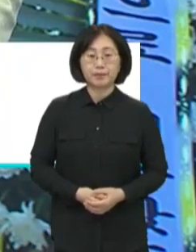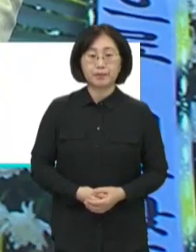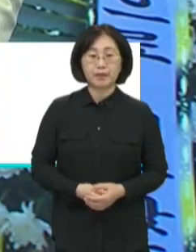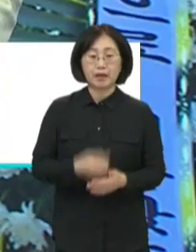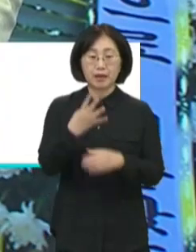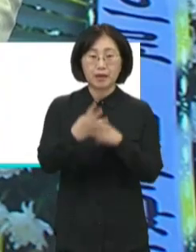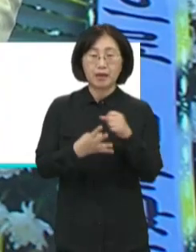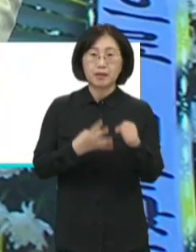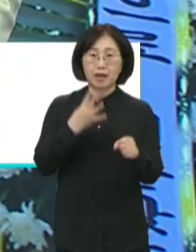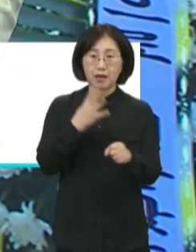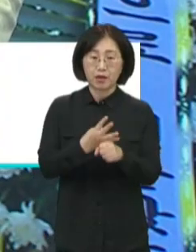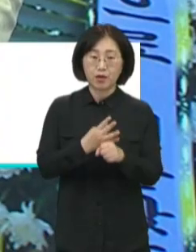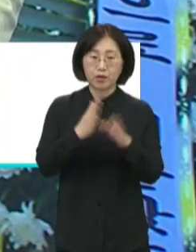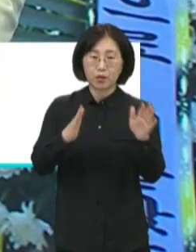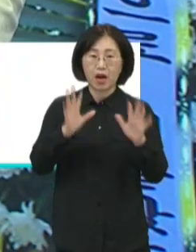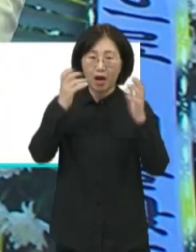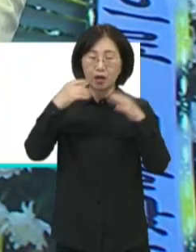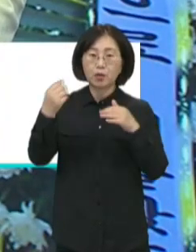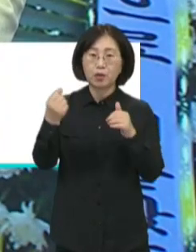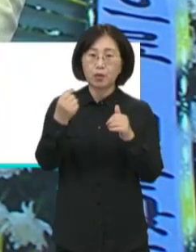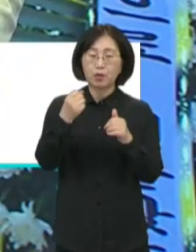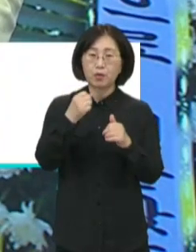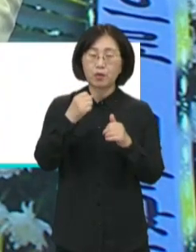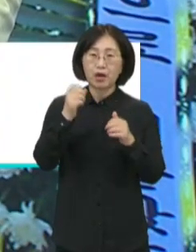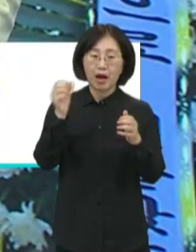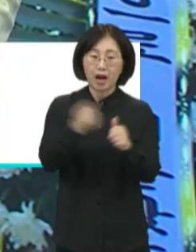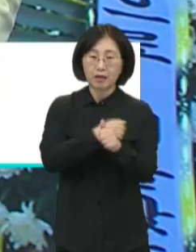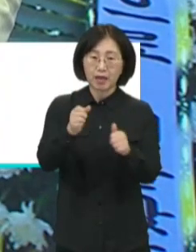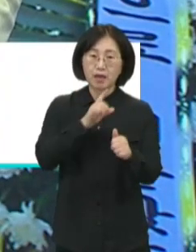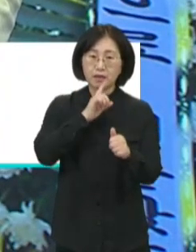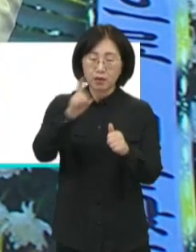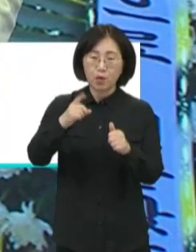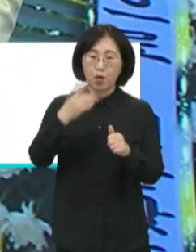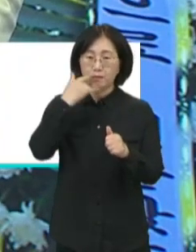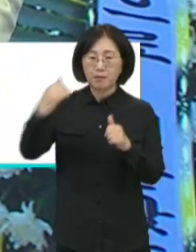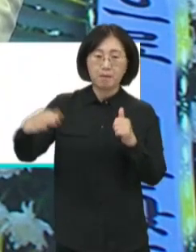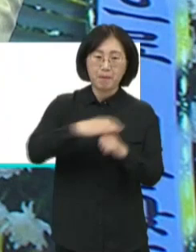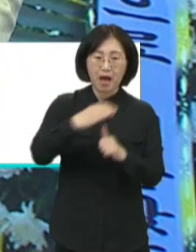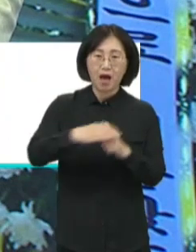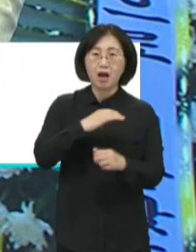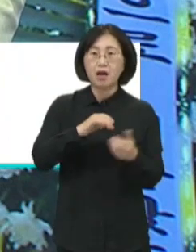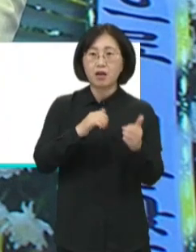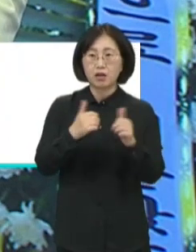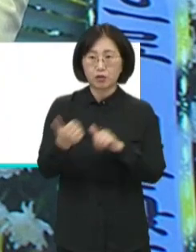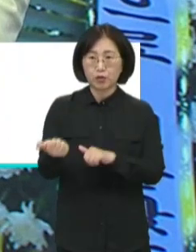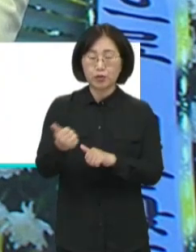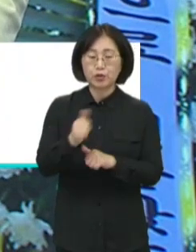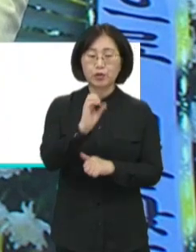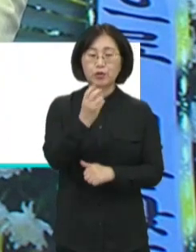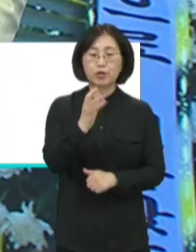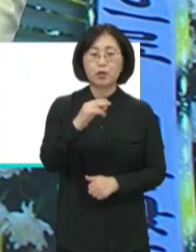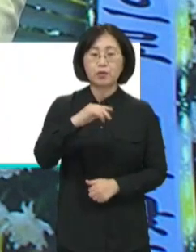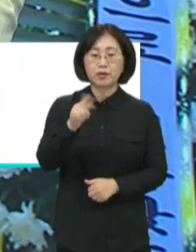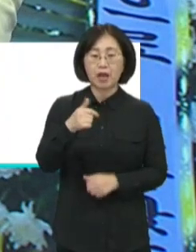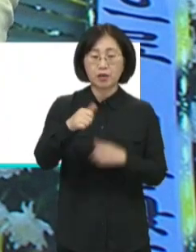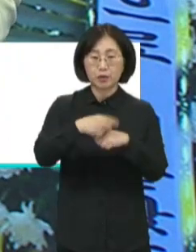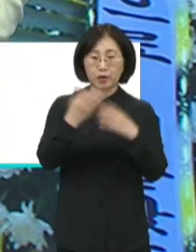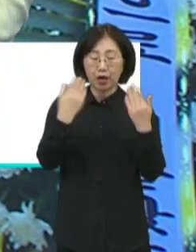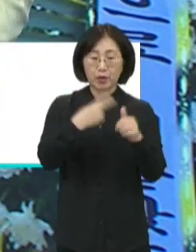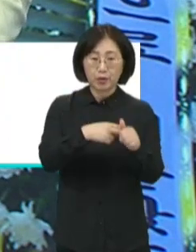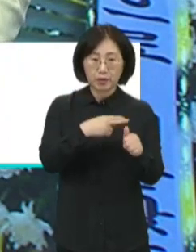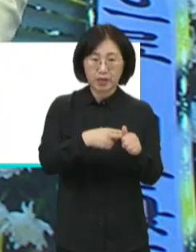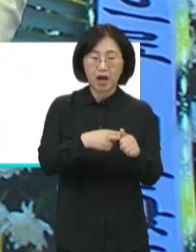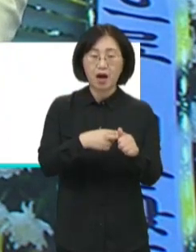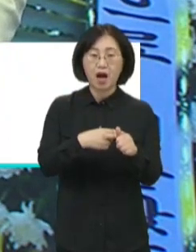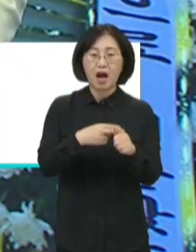4년에 걸쳐 아동학대 신고 등 악성 민원에 시달리다 숨진 대전 용산초 교사에 대한 순직 심의가 내일 열립니다